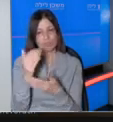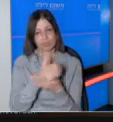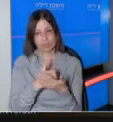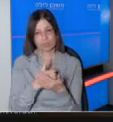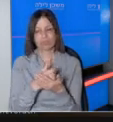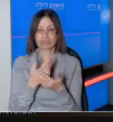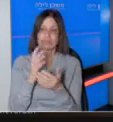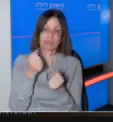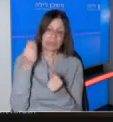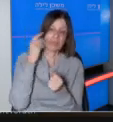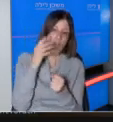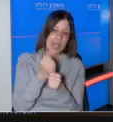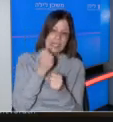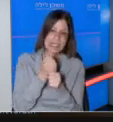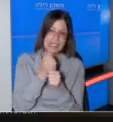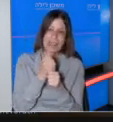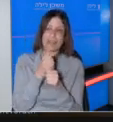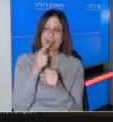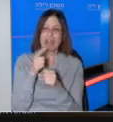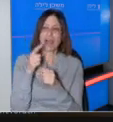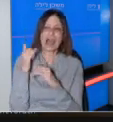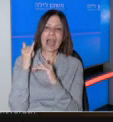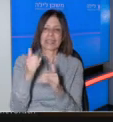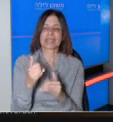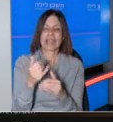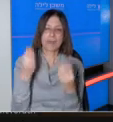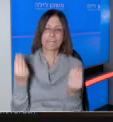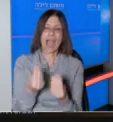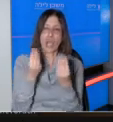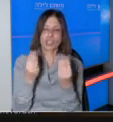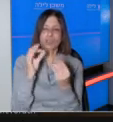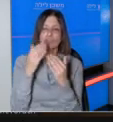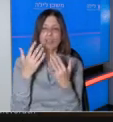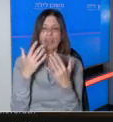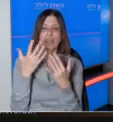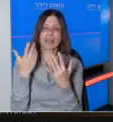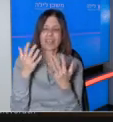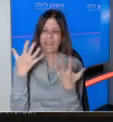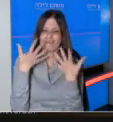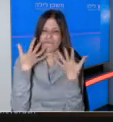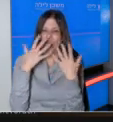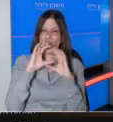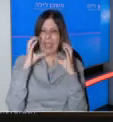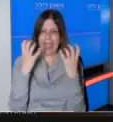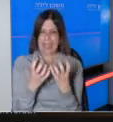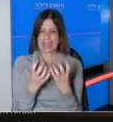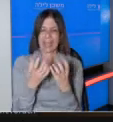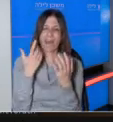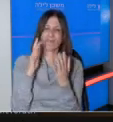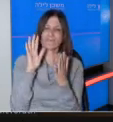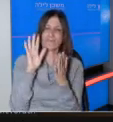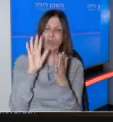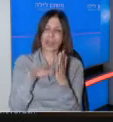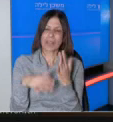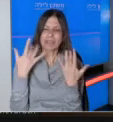ספר לא עשה, להכנסת מכשירי הפא, לעברור הכיתה ולהורדת מספר נדבקים, במידה וייכנס בן